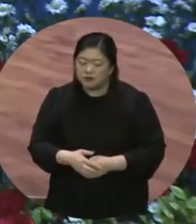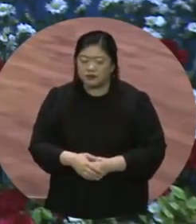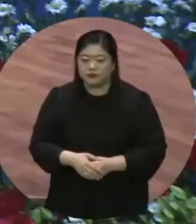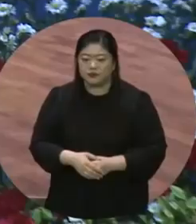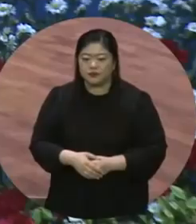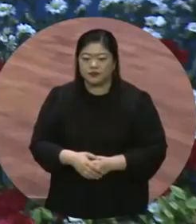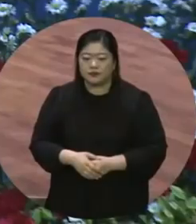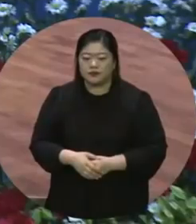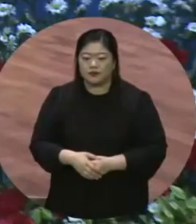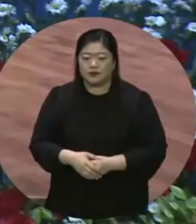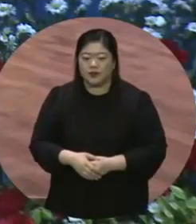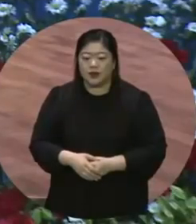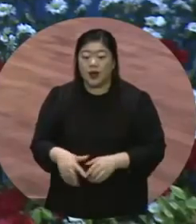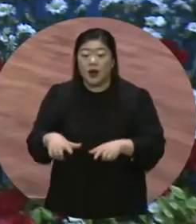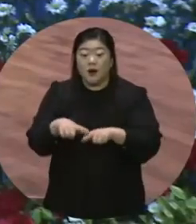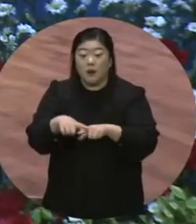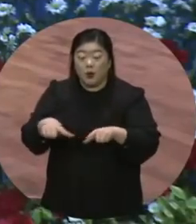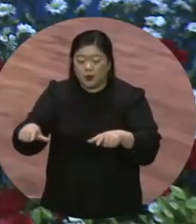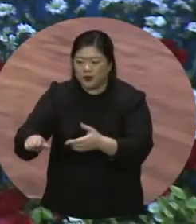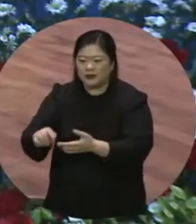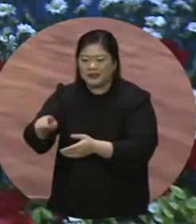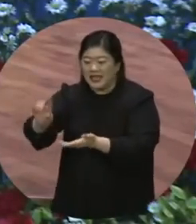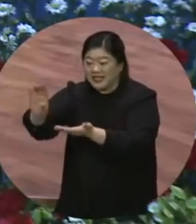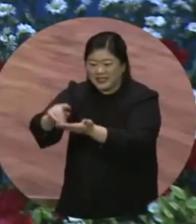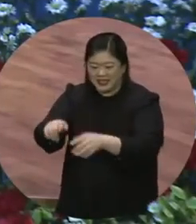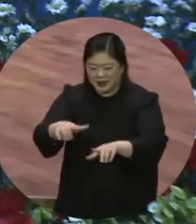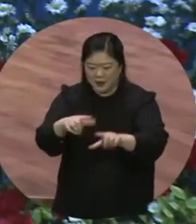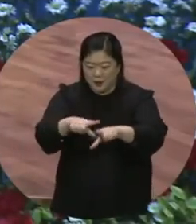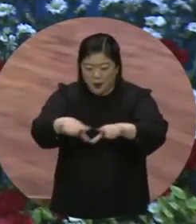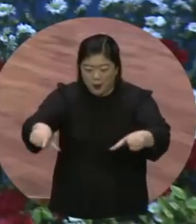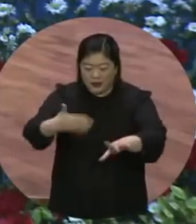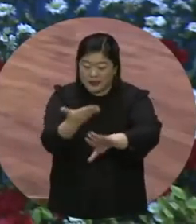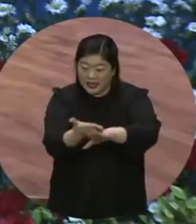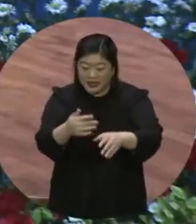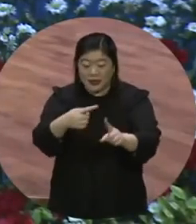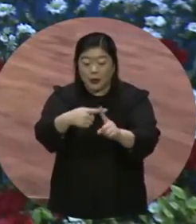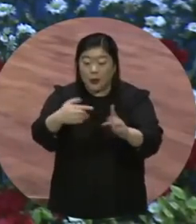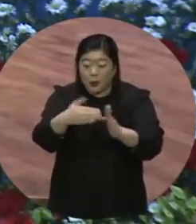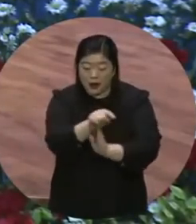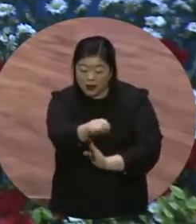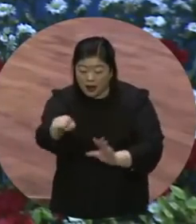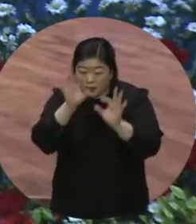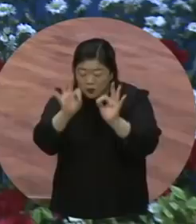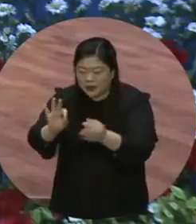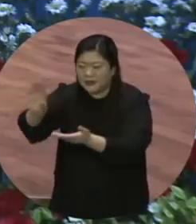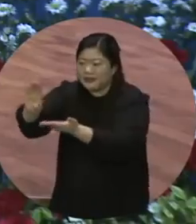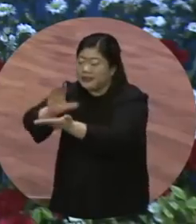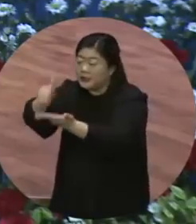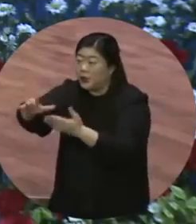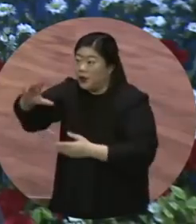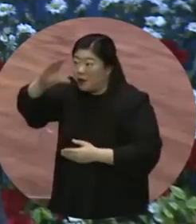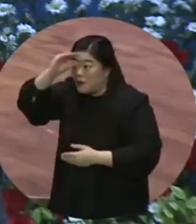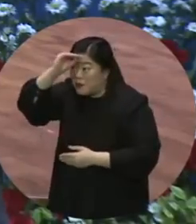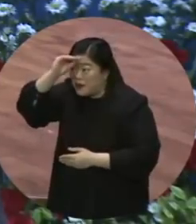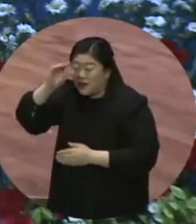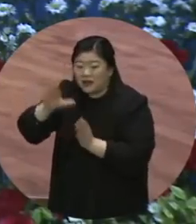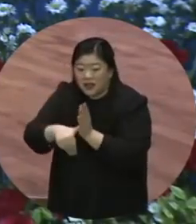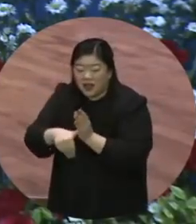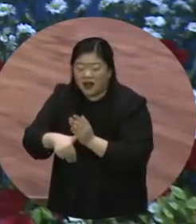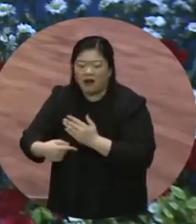윤리 도덕의 눈으로 그리스도를 본받으려고 그래요. 아시겠어요? 그러니까 이런 말을 한 겁니다.